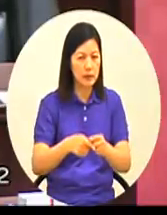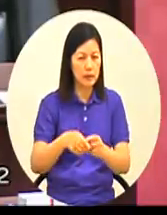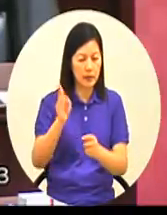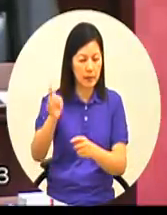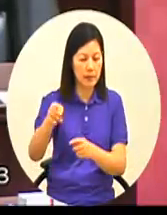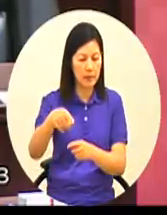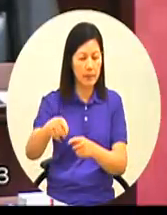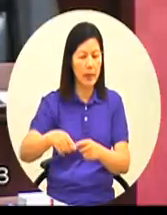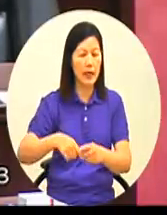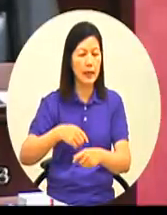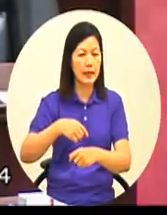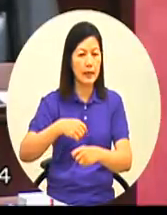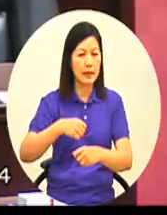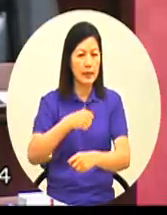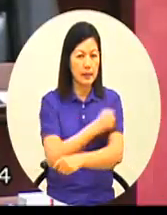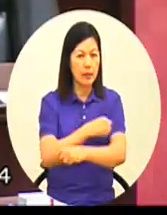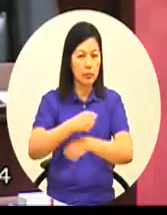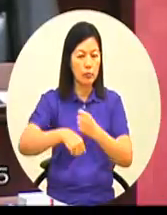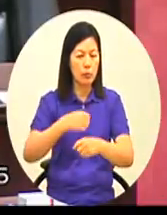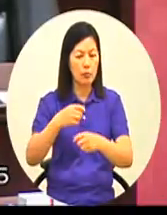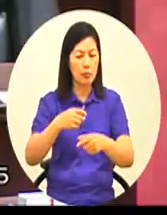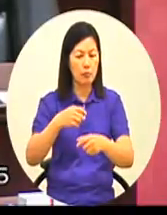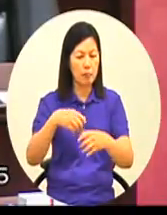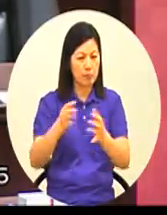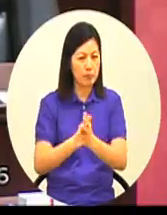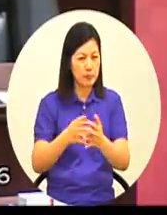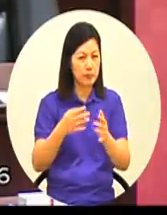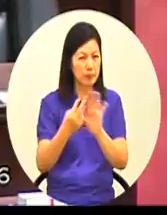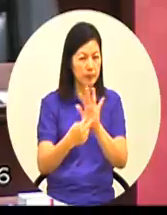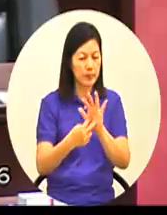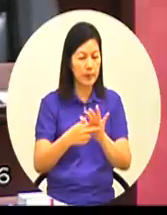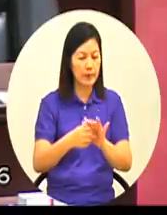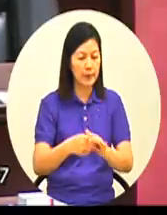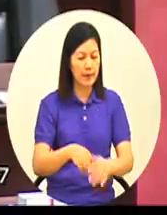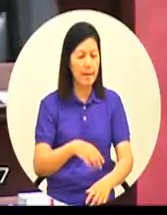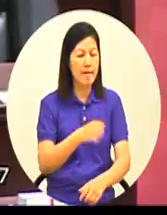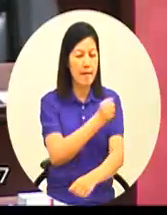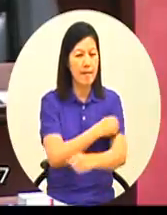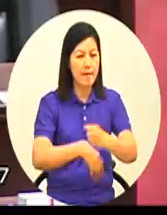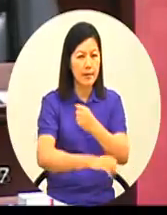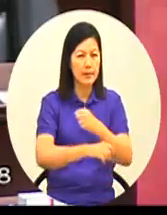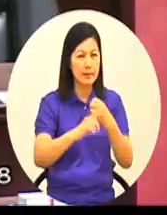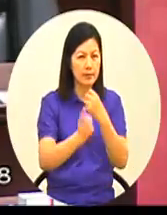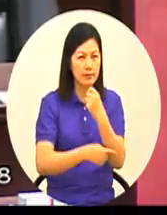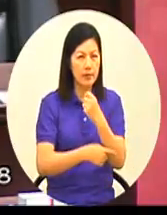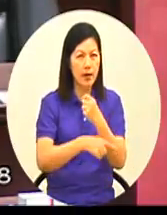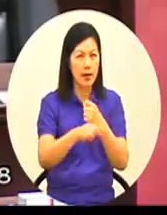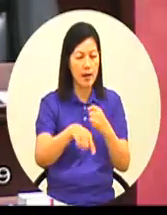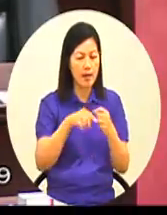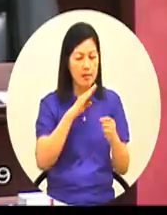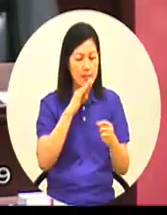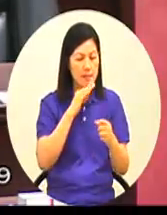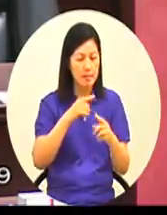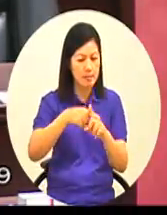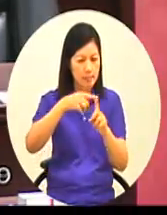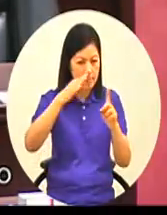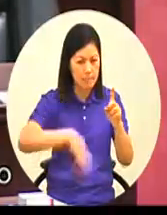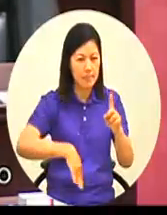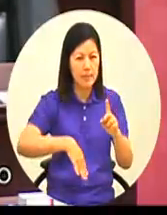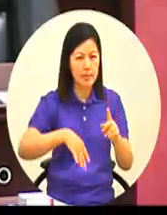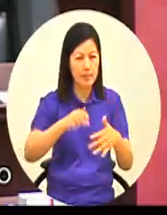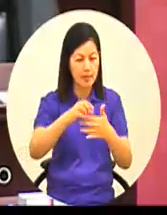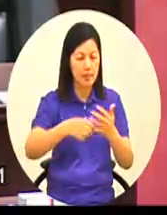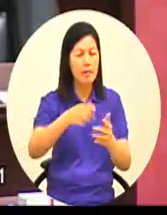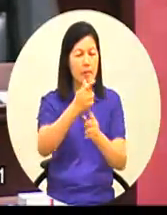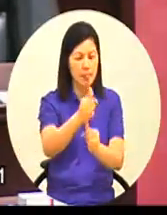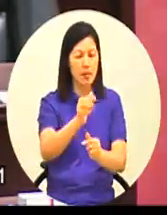释，然后劳动部的回应是说，劳基法是劳动条件最低的标准，如果我们这些雇主